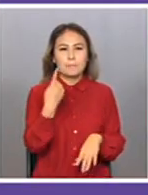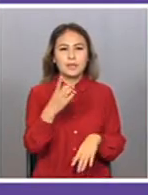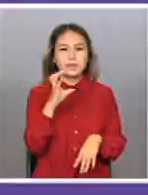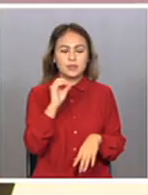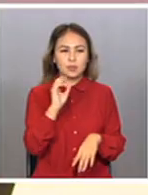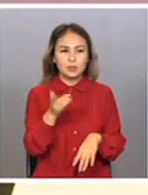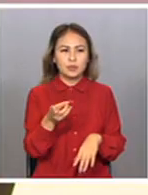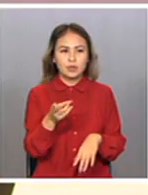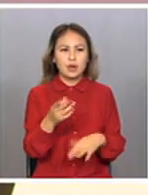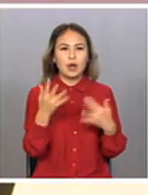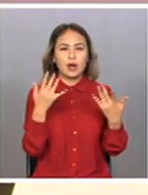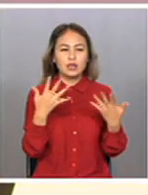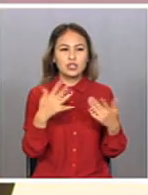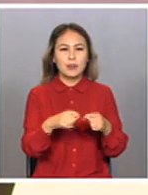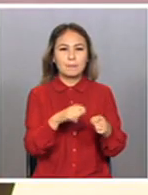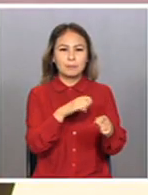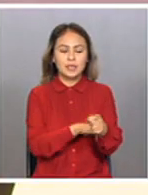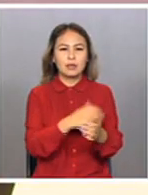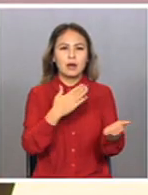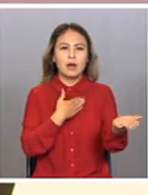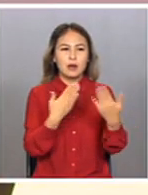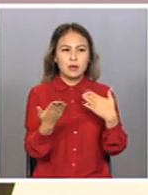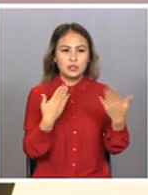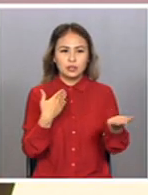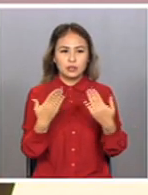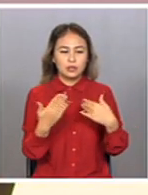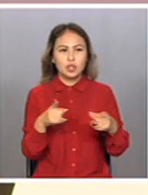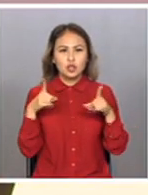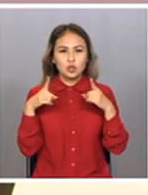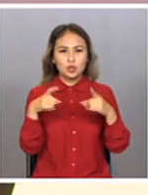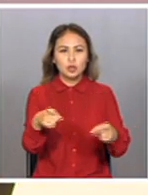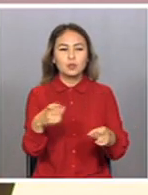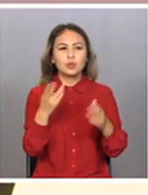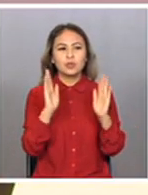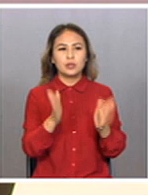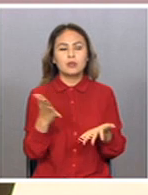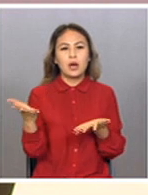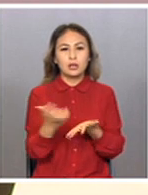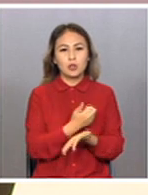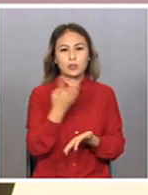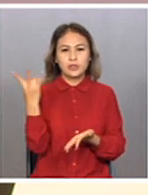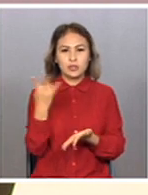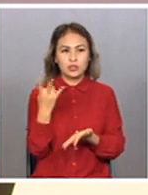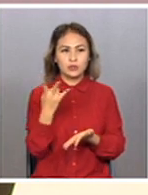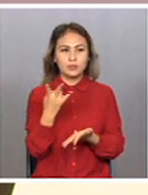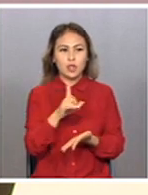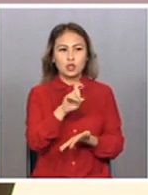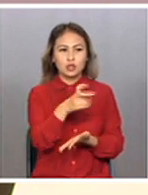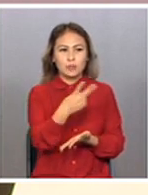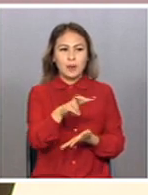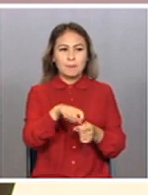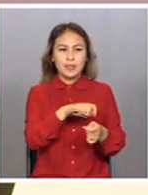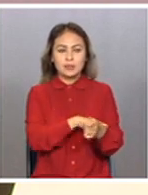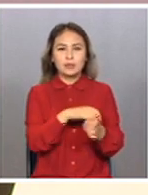секундта қанша метр арақашықтыққа жүгіріп өтетінін анықтауымыз керек. 120 метрдің